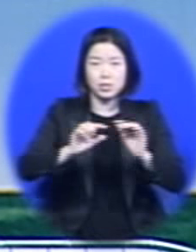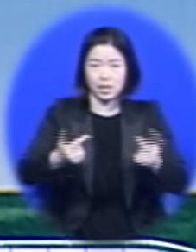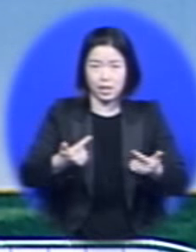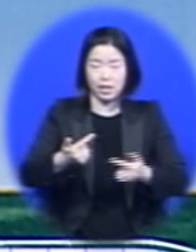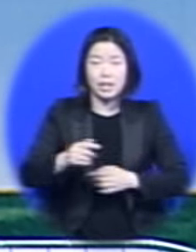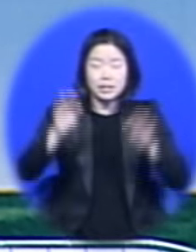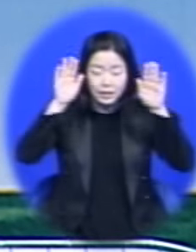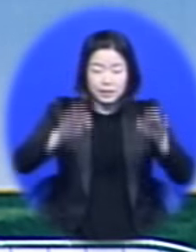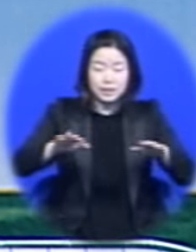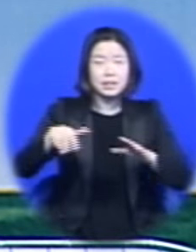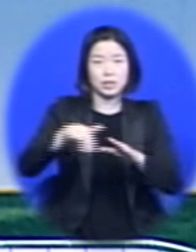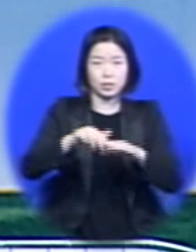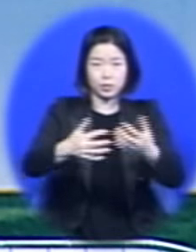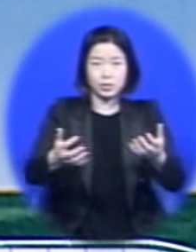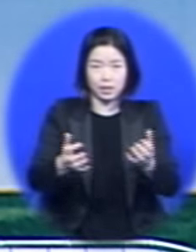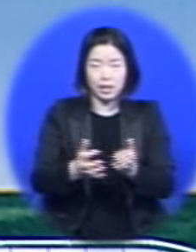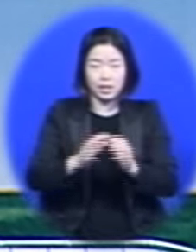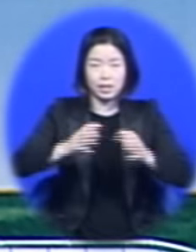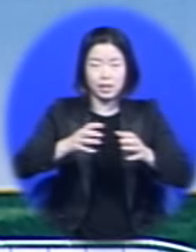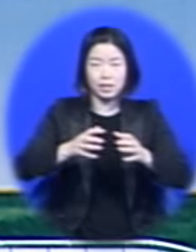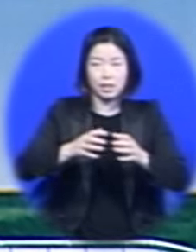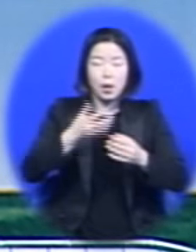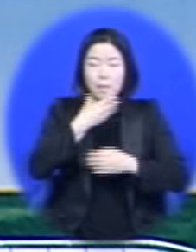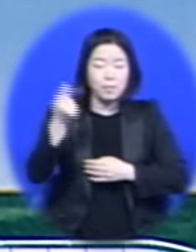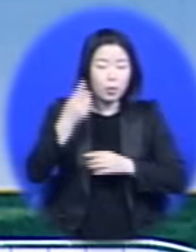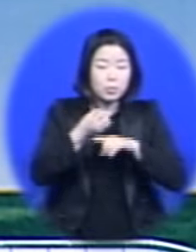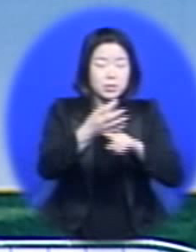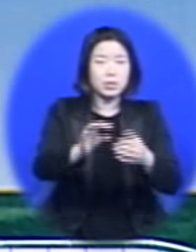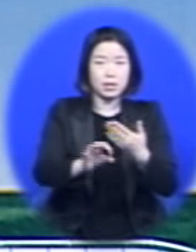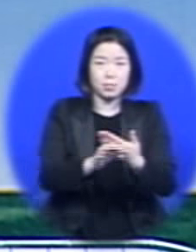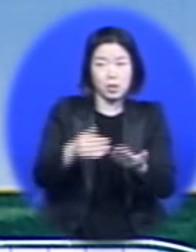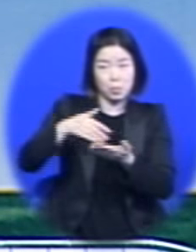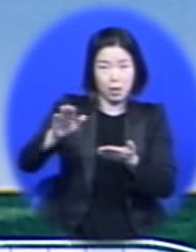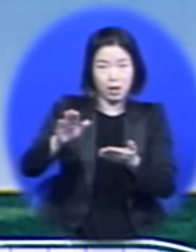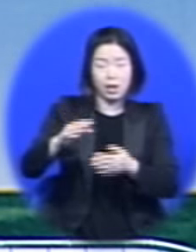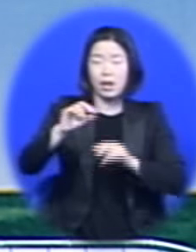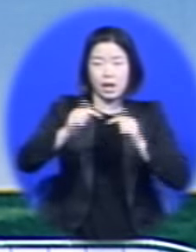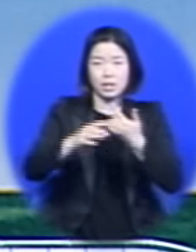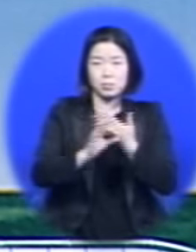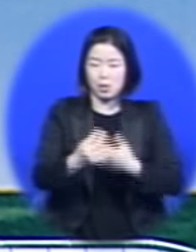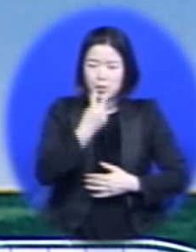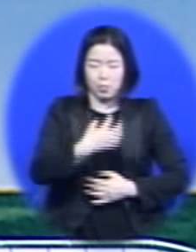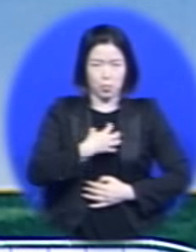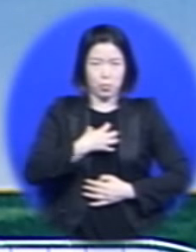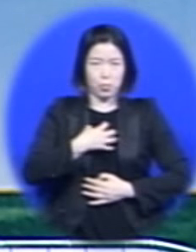복음 전하면 추방을 되거나 또는 생명의 위협을 당할 수 있는